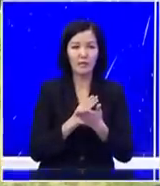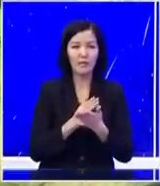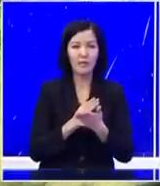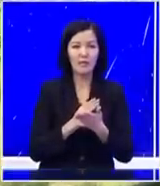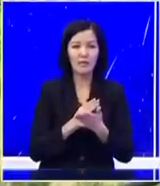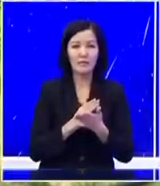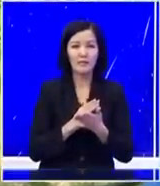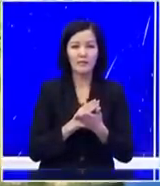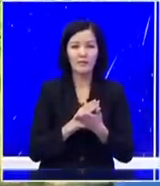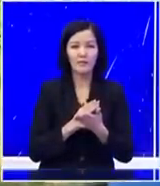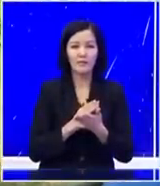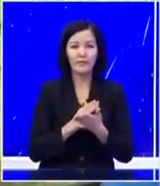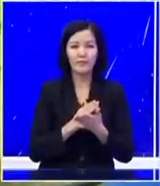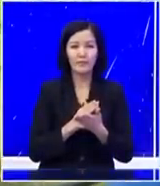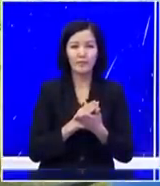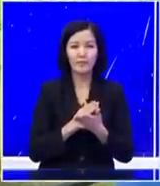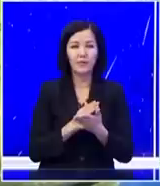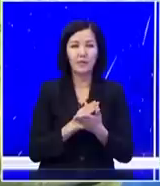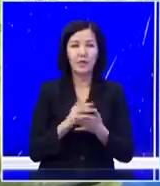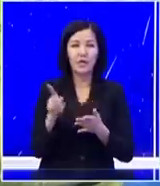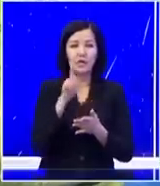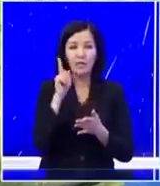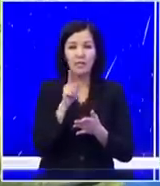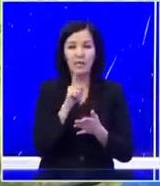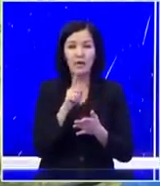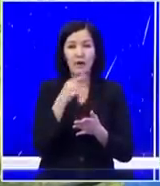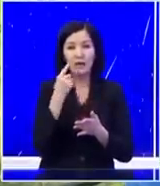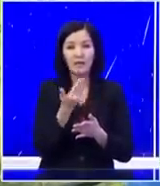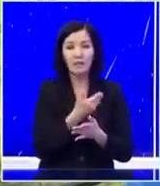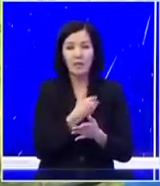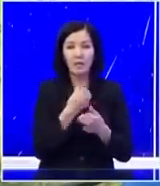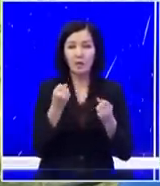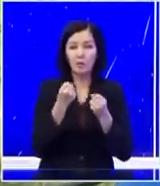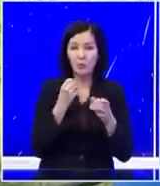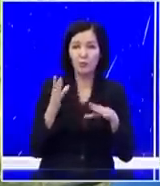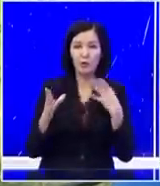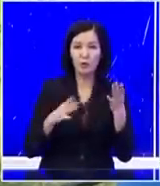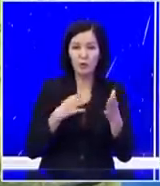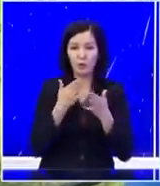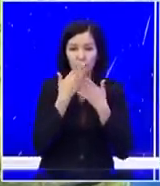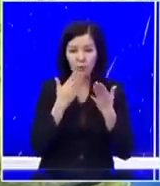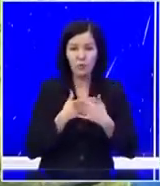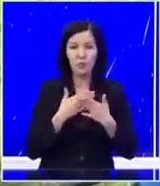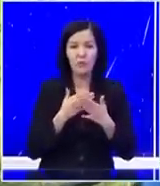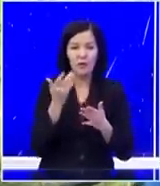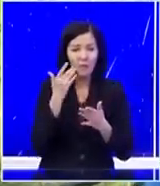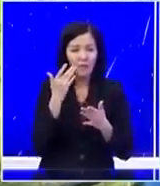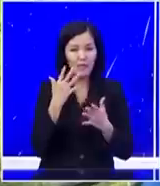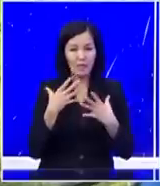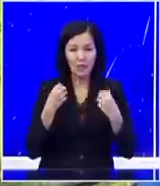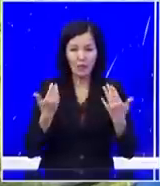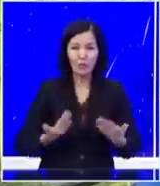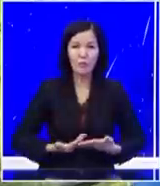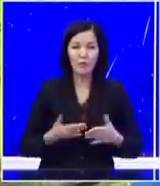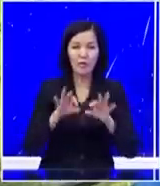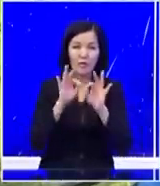жігіттер шаман келсе маған ұқса деген. Осы жастарға жаңағы спортты серге етіп, салауатты өмір салтын